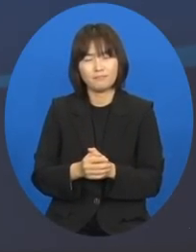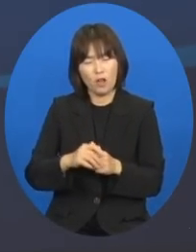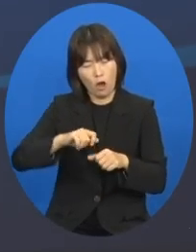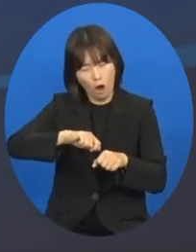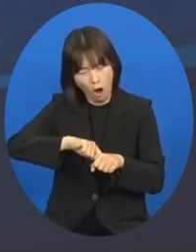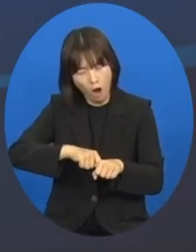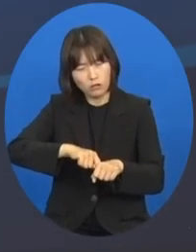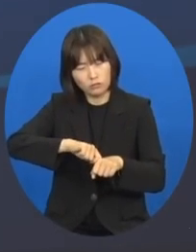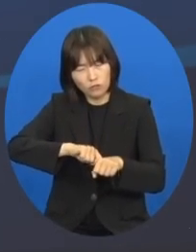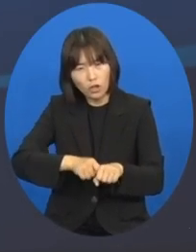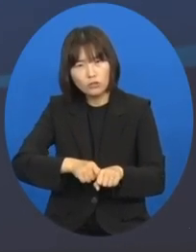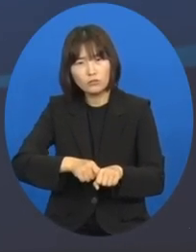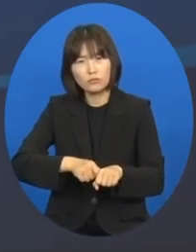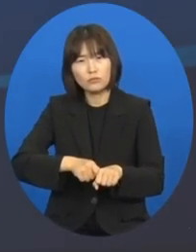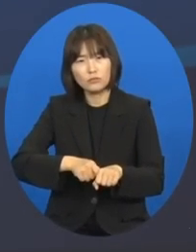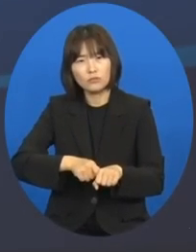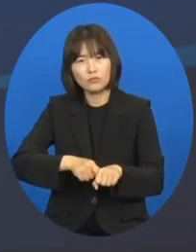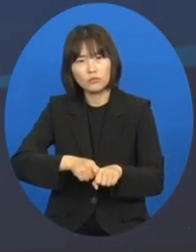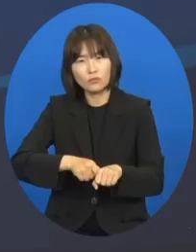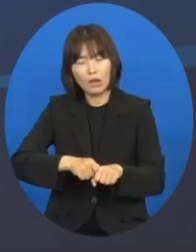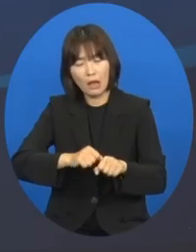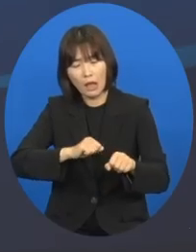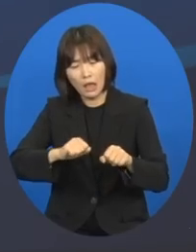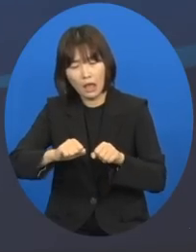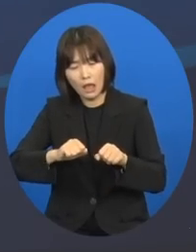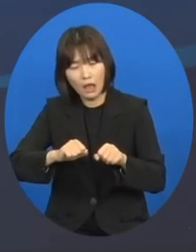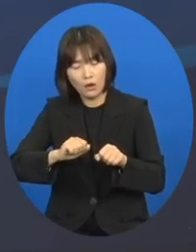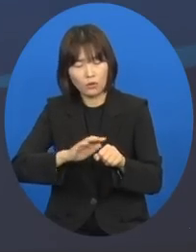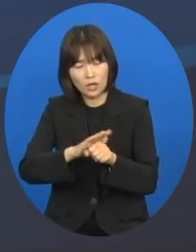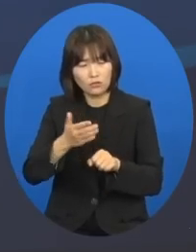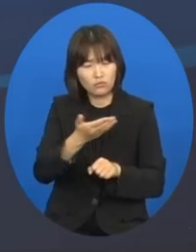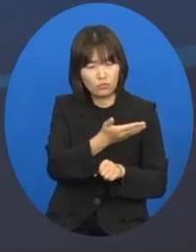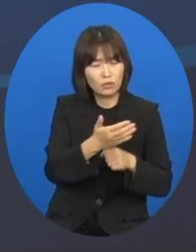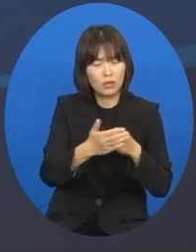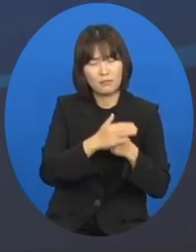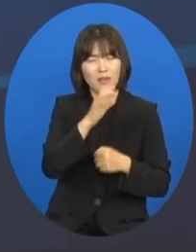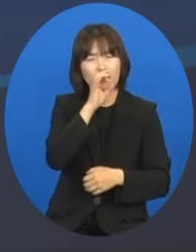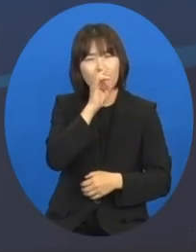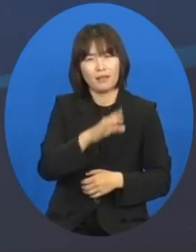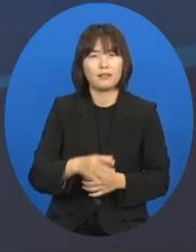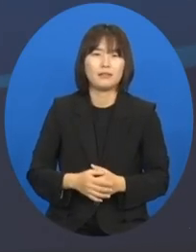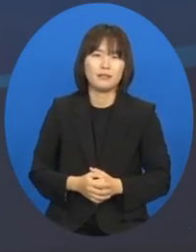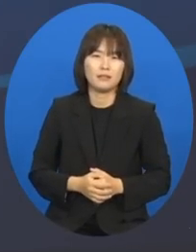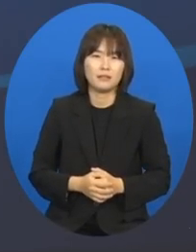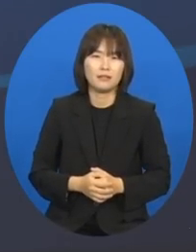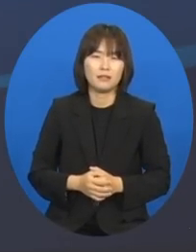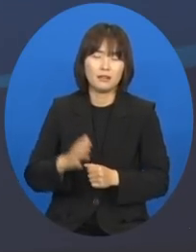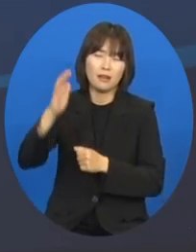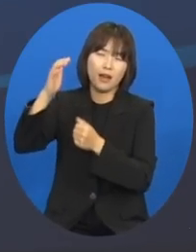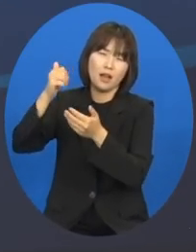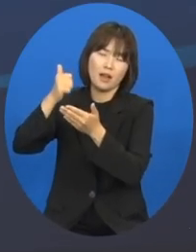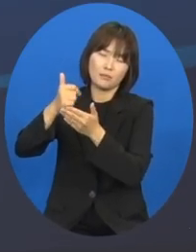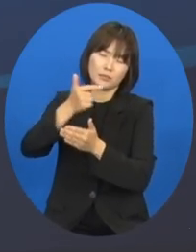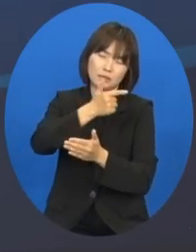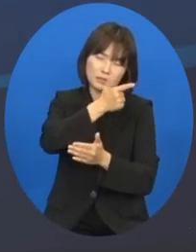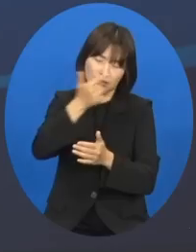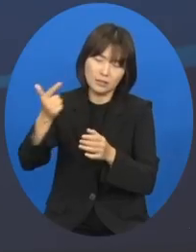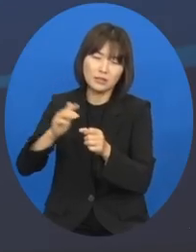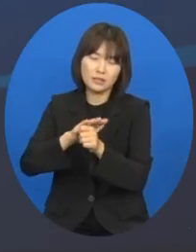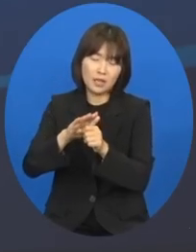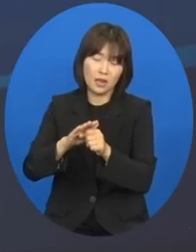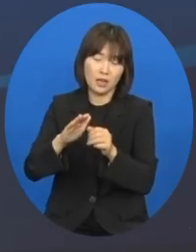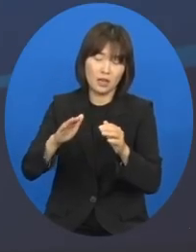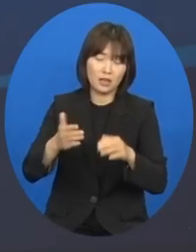억지로 억지로 하고 있기 때문에 그게 안 되는 거란다 하나님의 압도적인 사랑이 여러분의 가정을